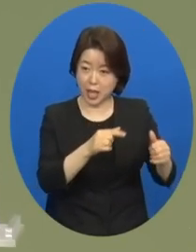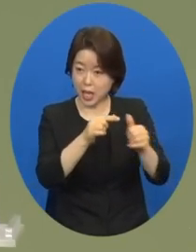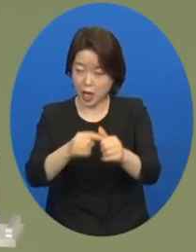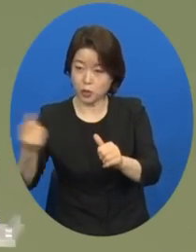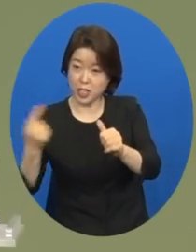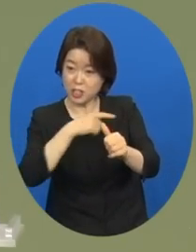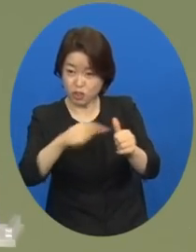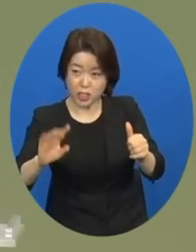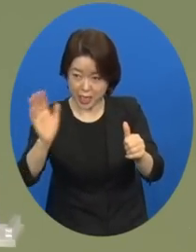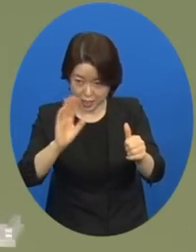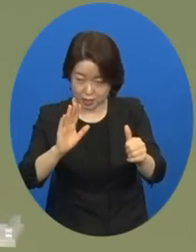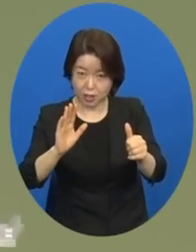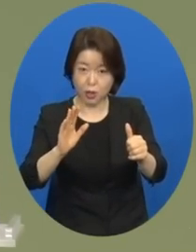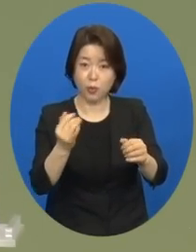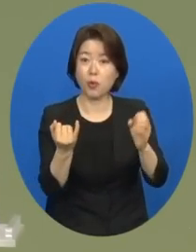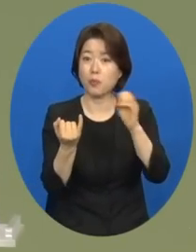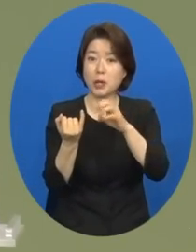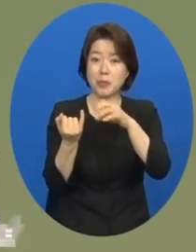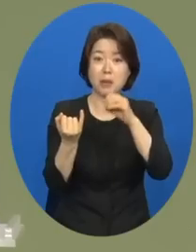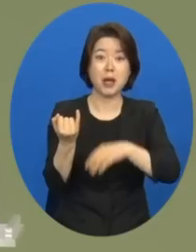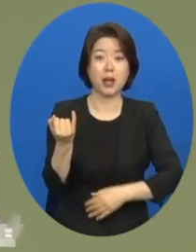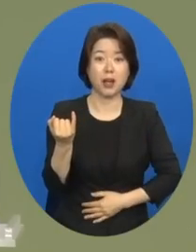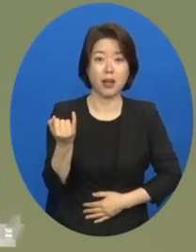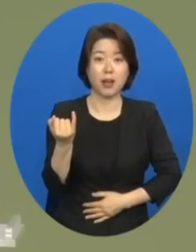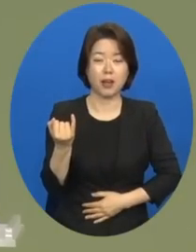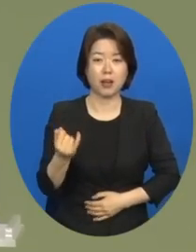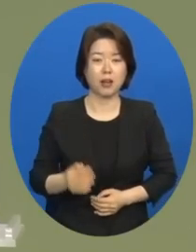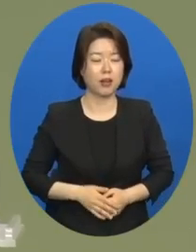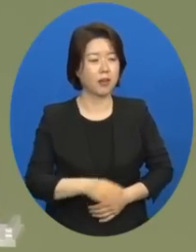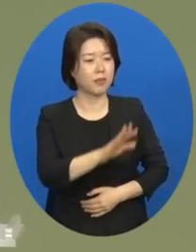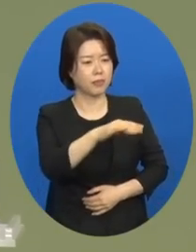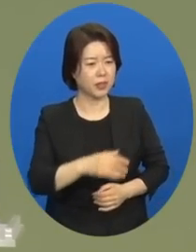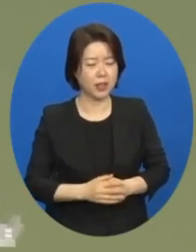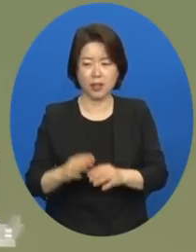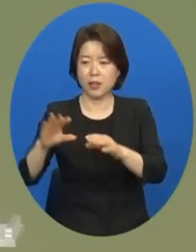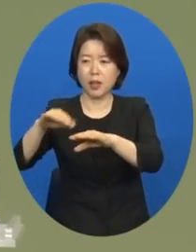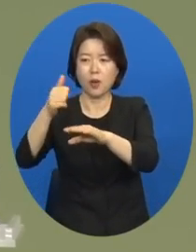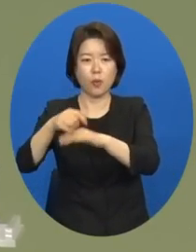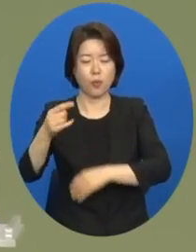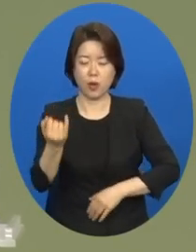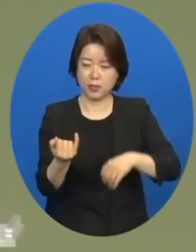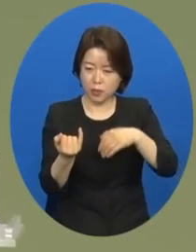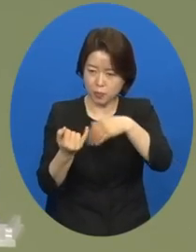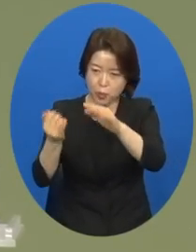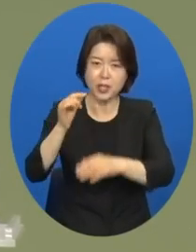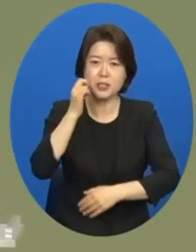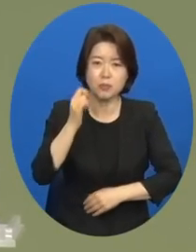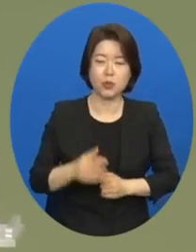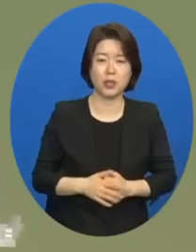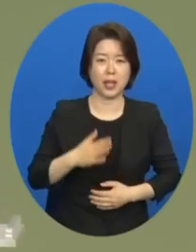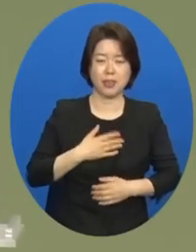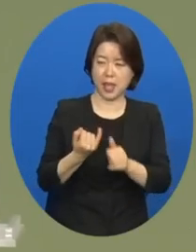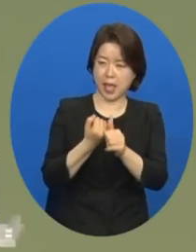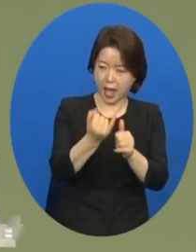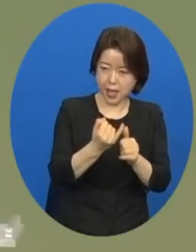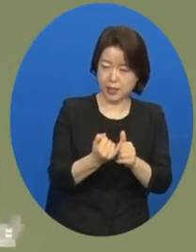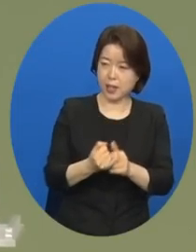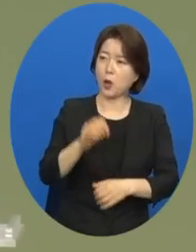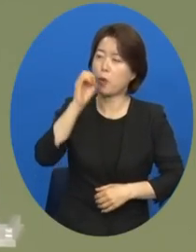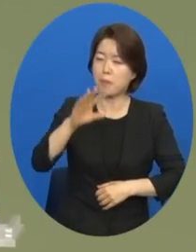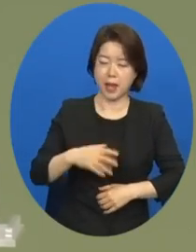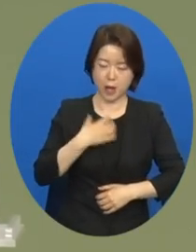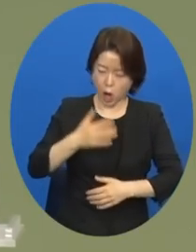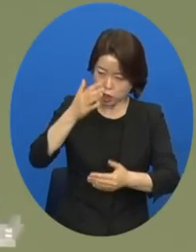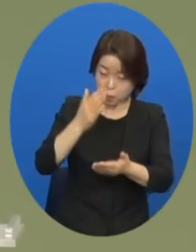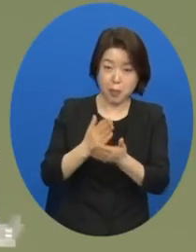이랬잖아요 이럴 때 당신 바로에게 못 보내 내 아내라고 할게 걱정 마